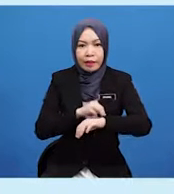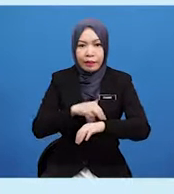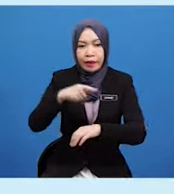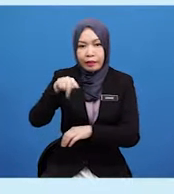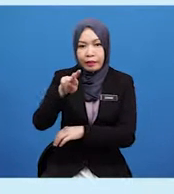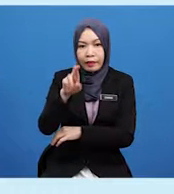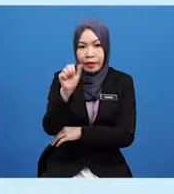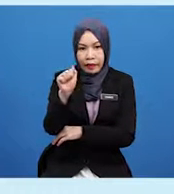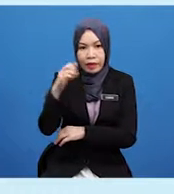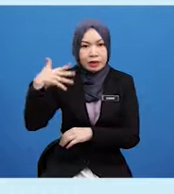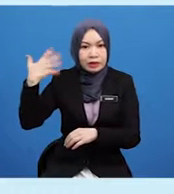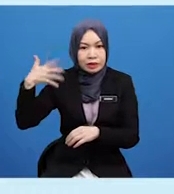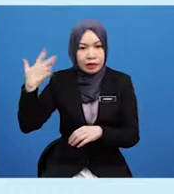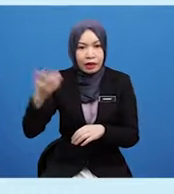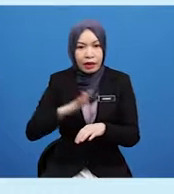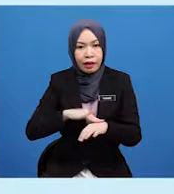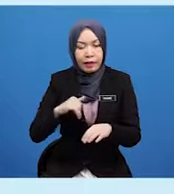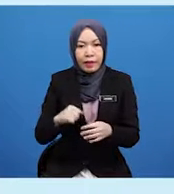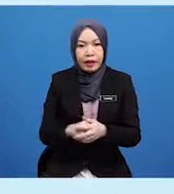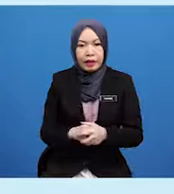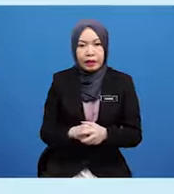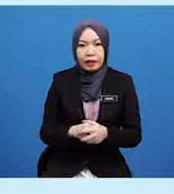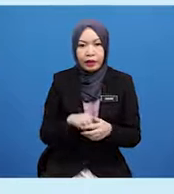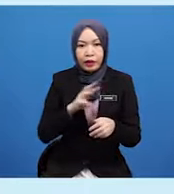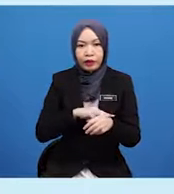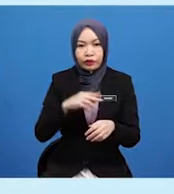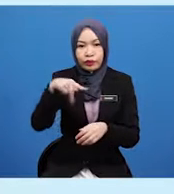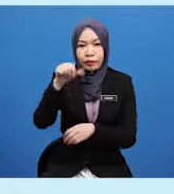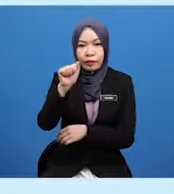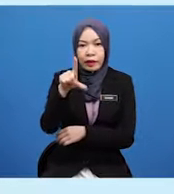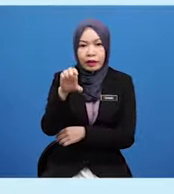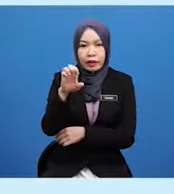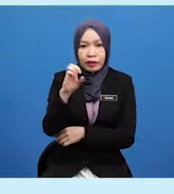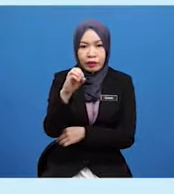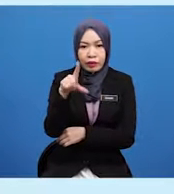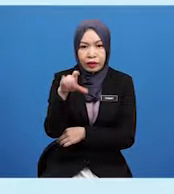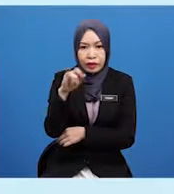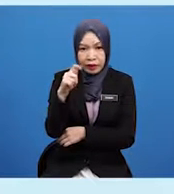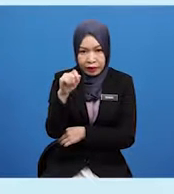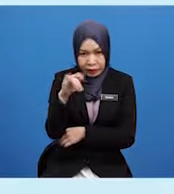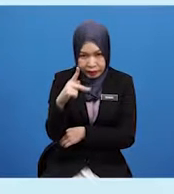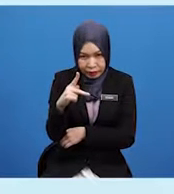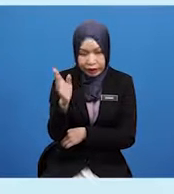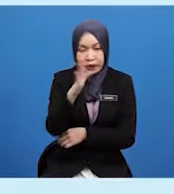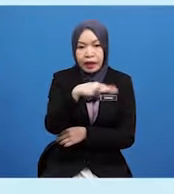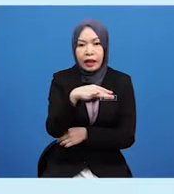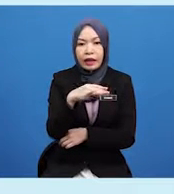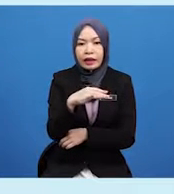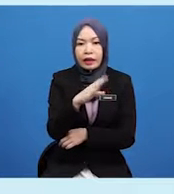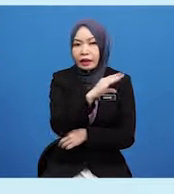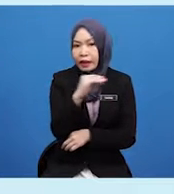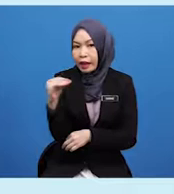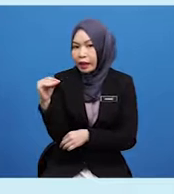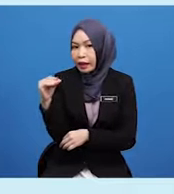zaman paleolitik kedua zaman mesolitik ketiga ialah zaman